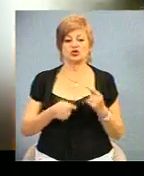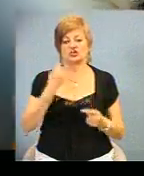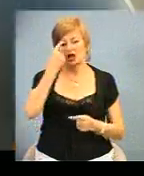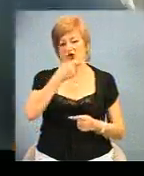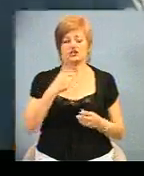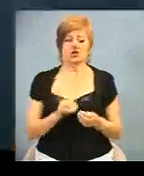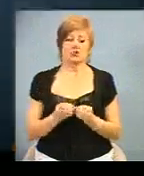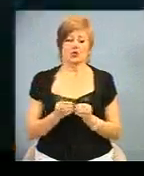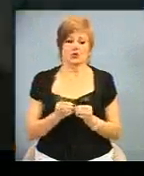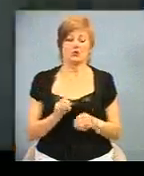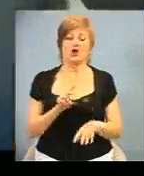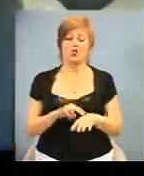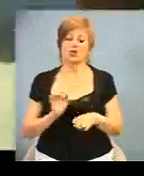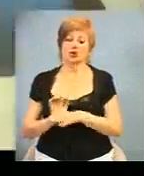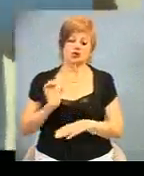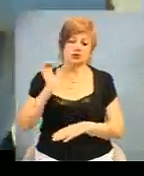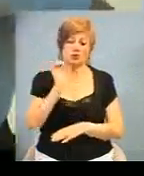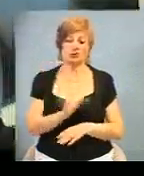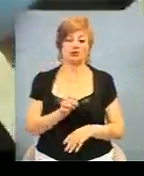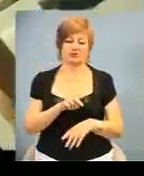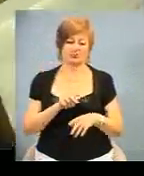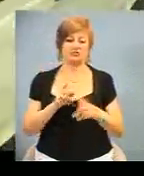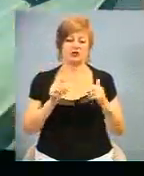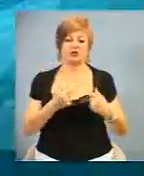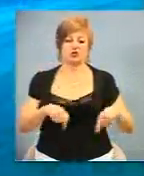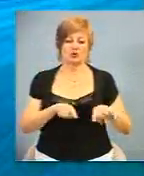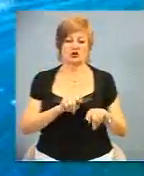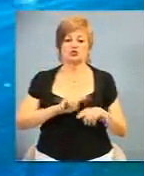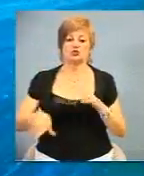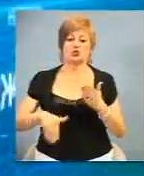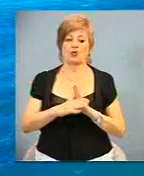проблеми. Поліцейські доправили його до Дніпровського відділення та викликали швидку.